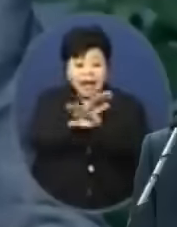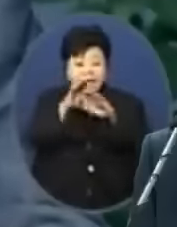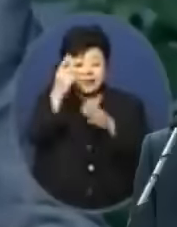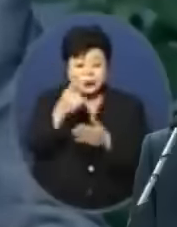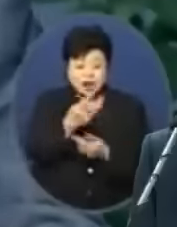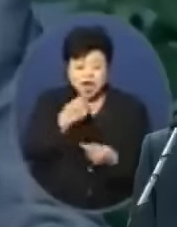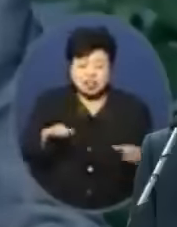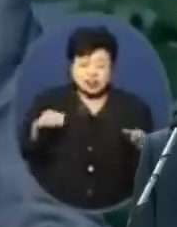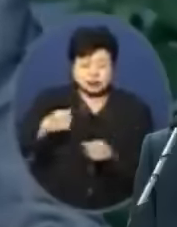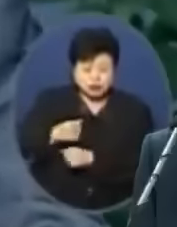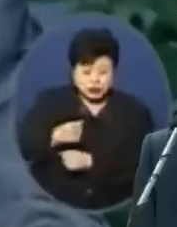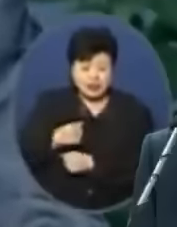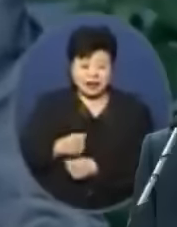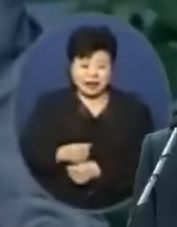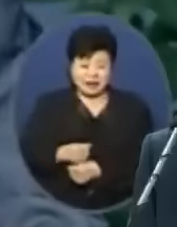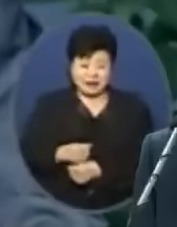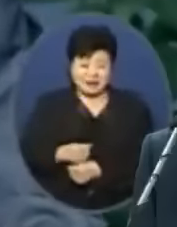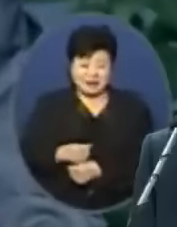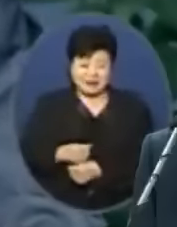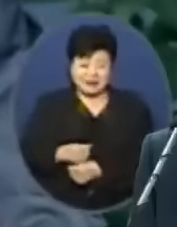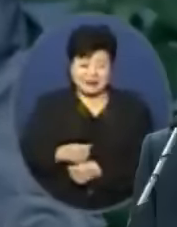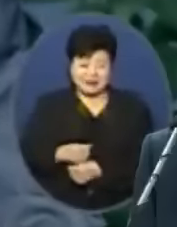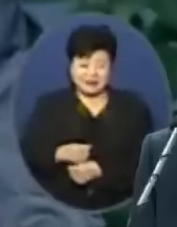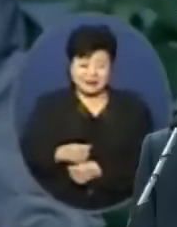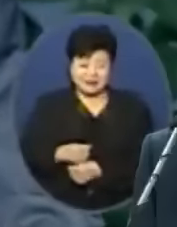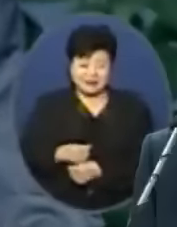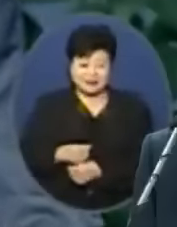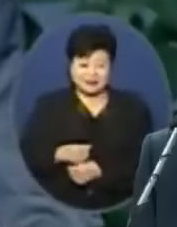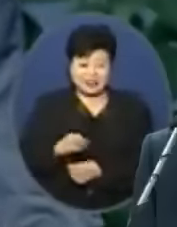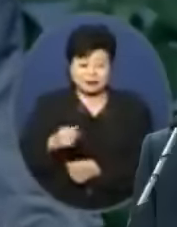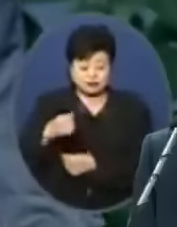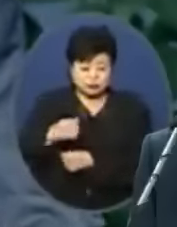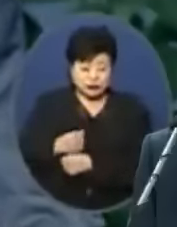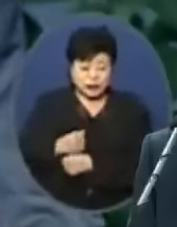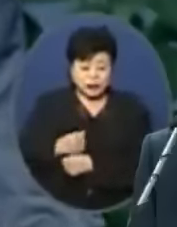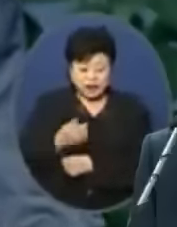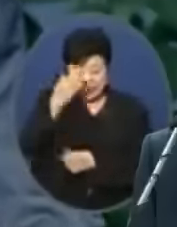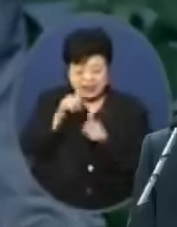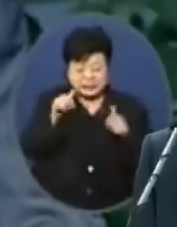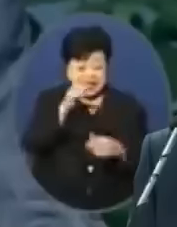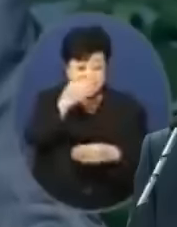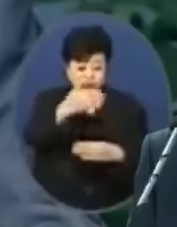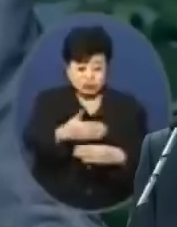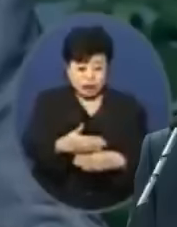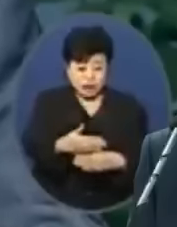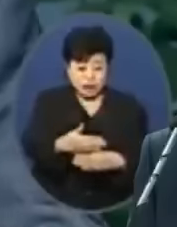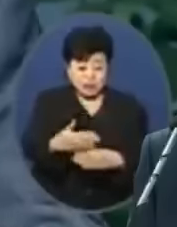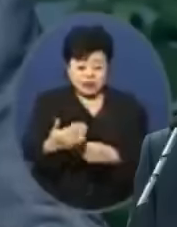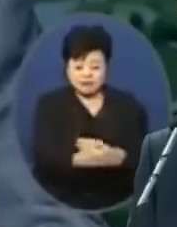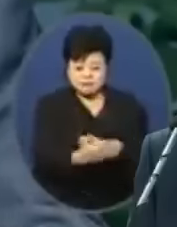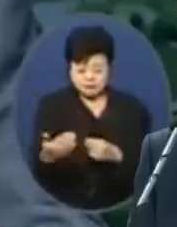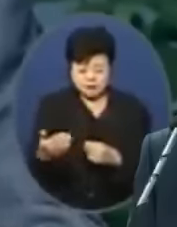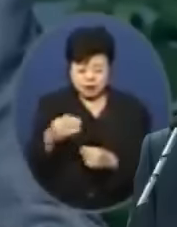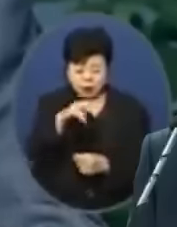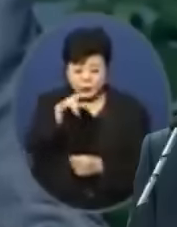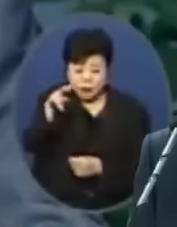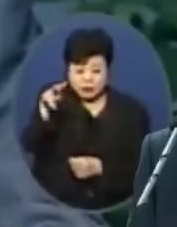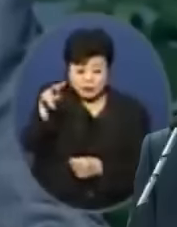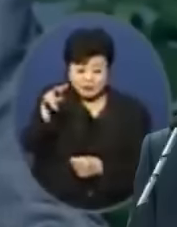내려온 천군과 천사들이 아람 군대와 엘리사 사이에 첩첩이 둘러싸고 있는